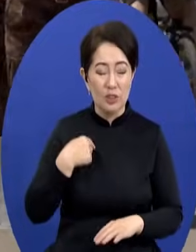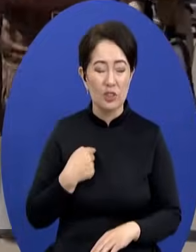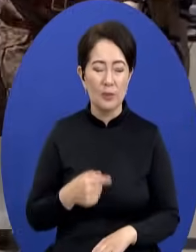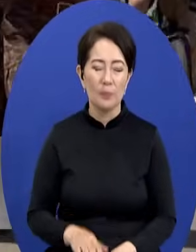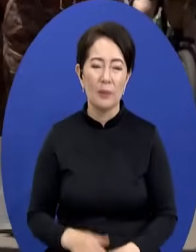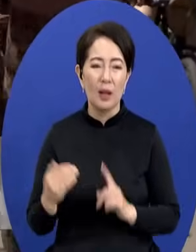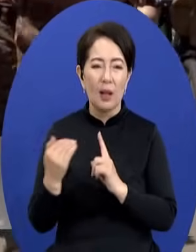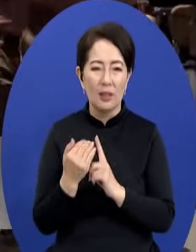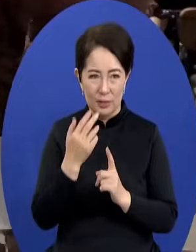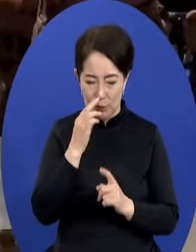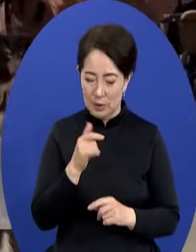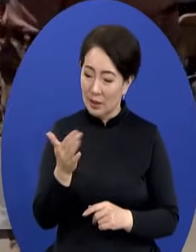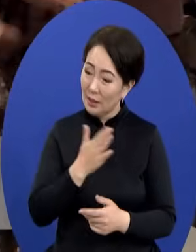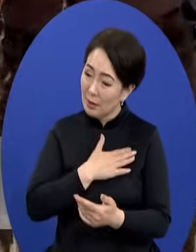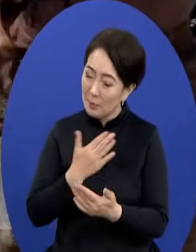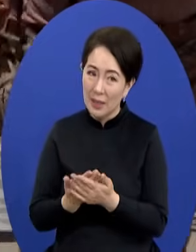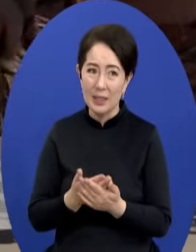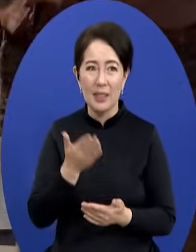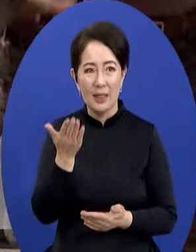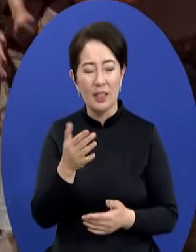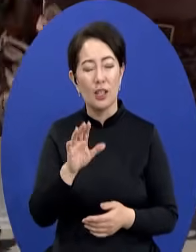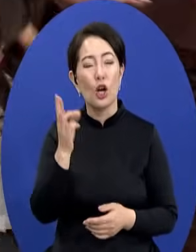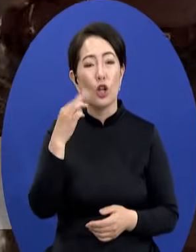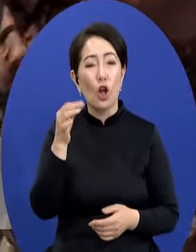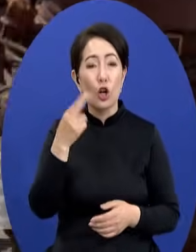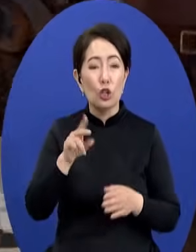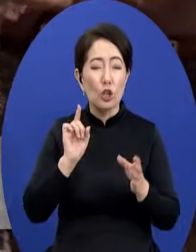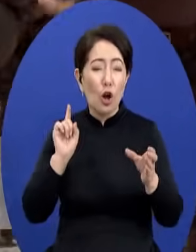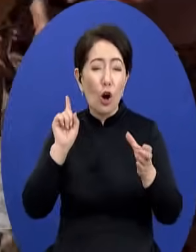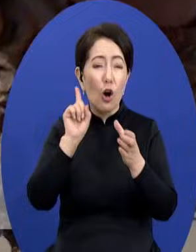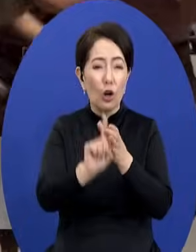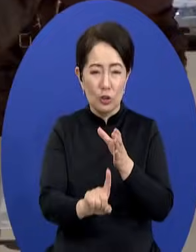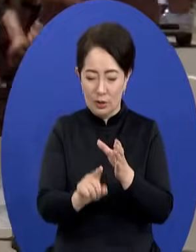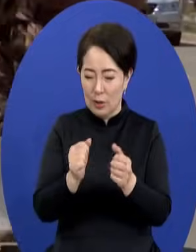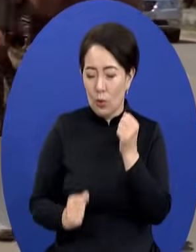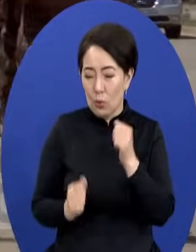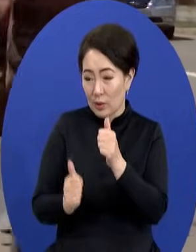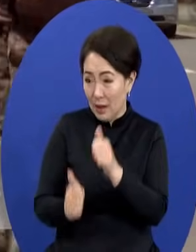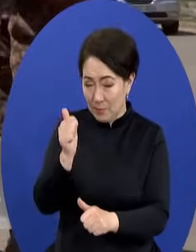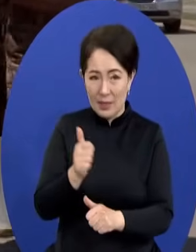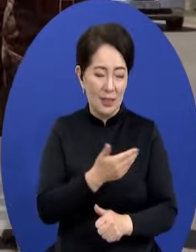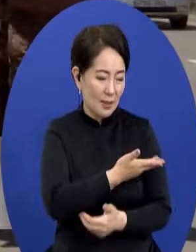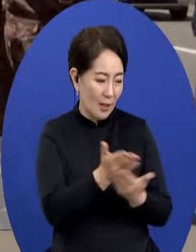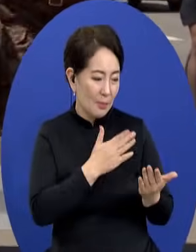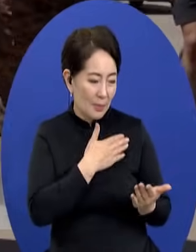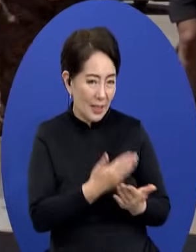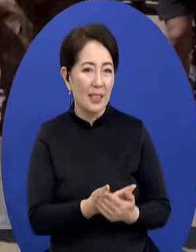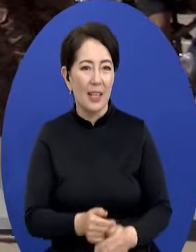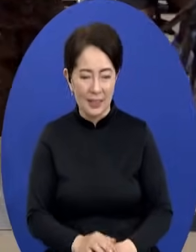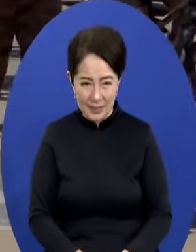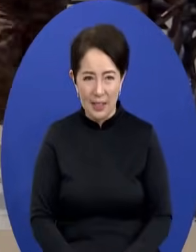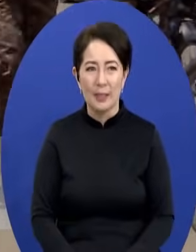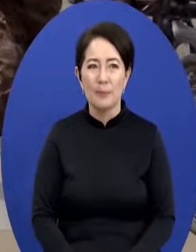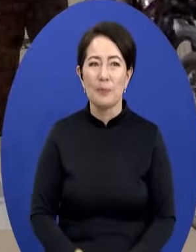вэ? За баярлалаа танд. Таны дорн төрөх одоо гүйлтэн амжилт хүсье аа. За баярлалаа хөвгөө.